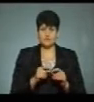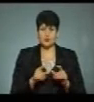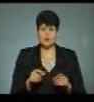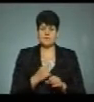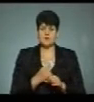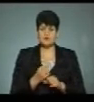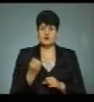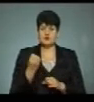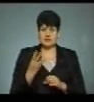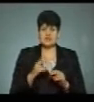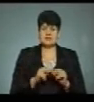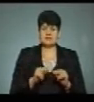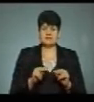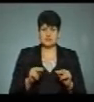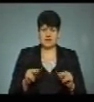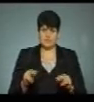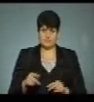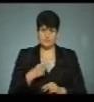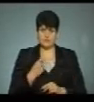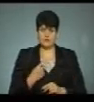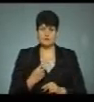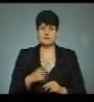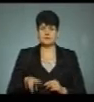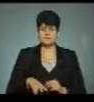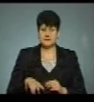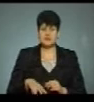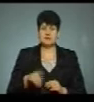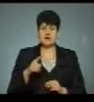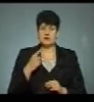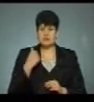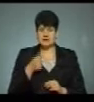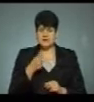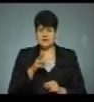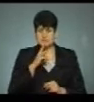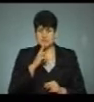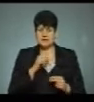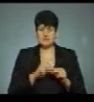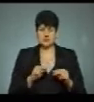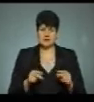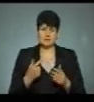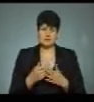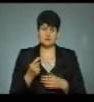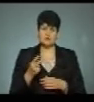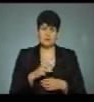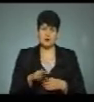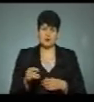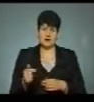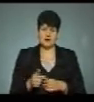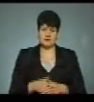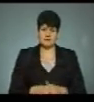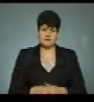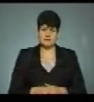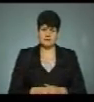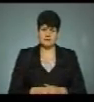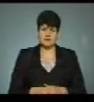працюють 14 вчителів, розповідає Андрій Злонкевич. За його словами, за рік на зарплати вчителям йде майже 1,5 мільйона гривень. Зараз